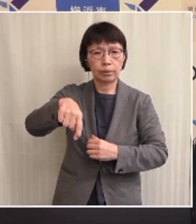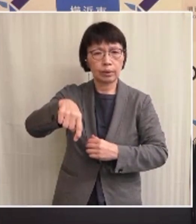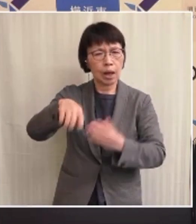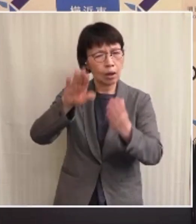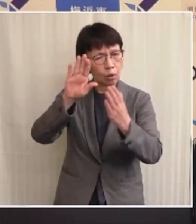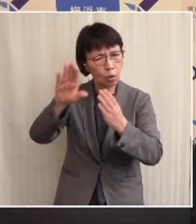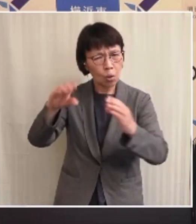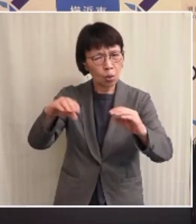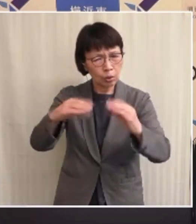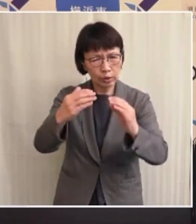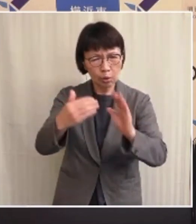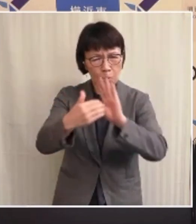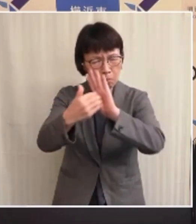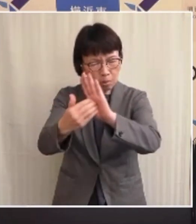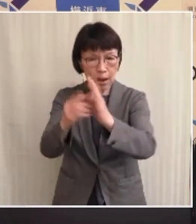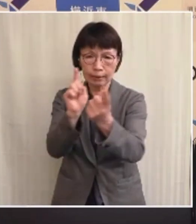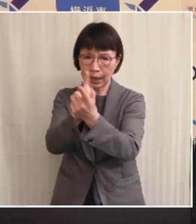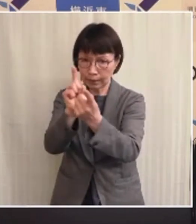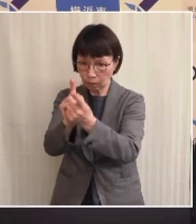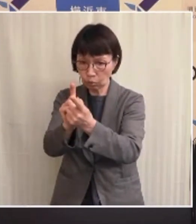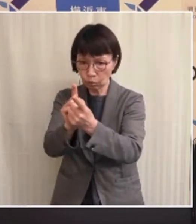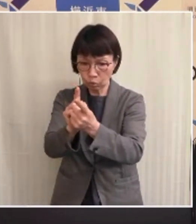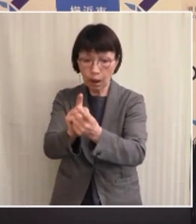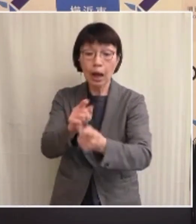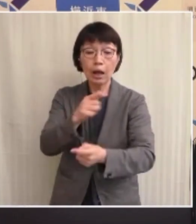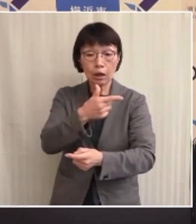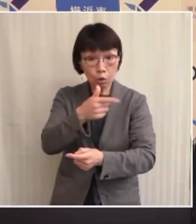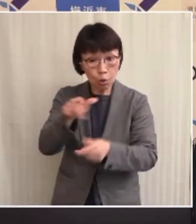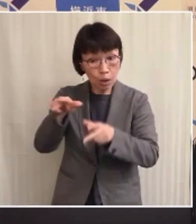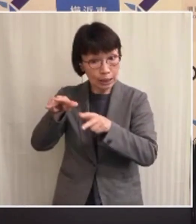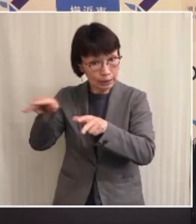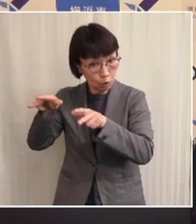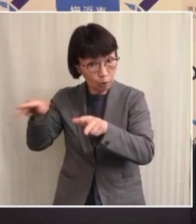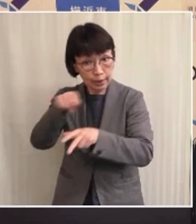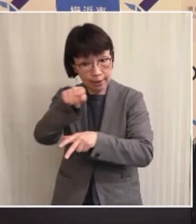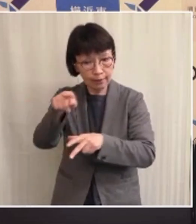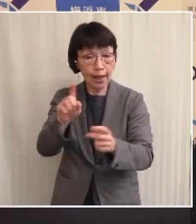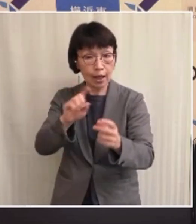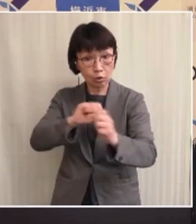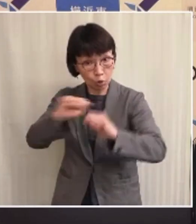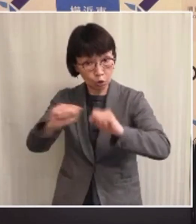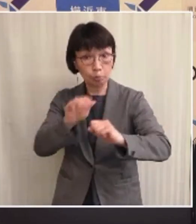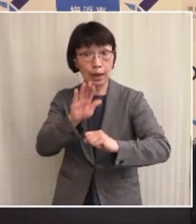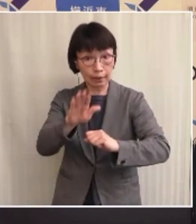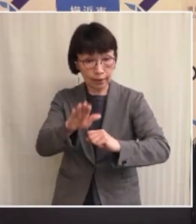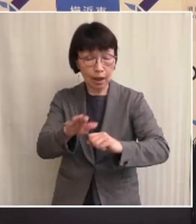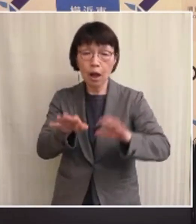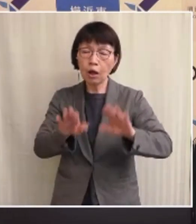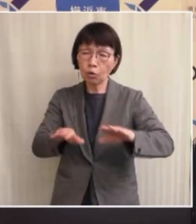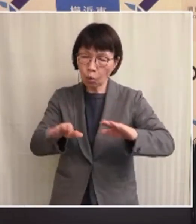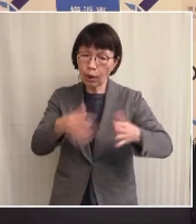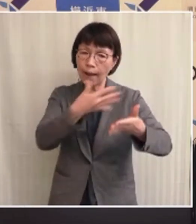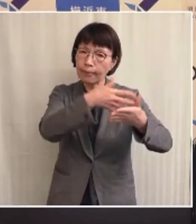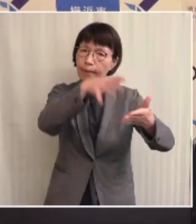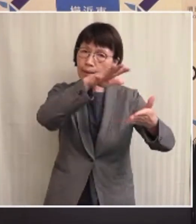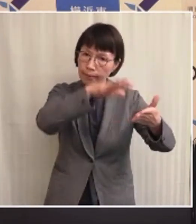今後事故が起きないようにする対策っていうのは、まあ、各知事体で取り組んできたところだと思うんですけども、まあ、今回 このデータ